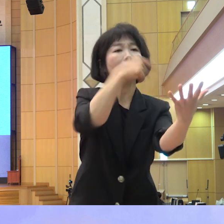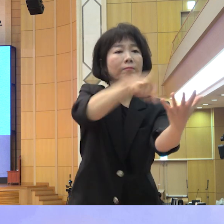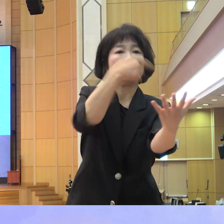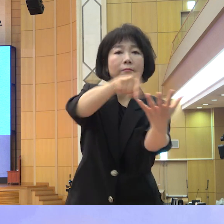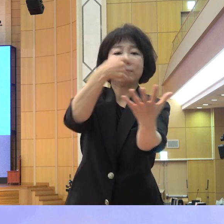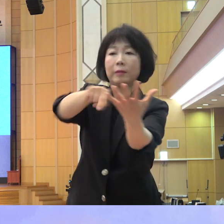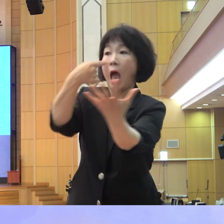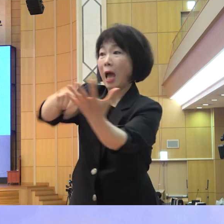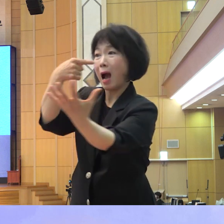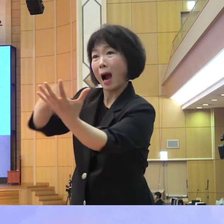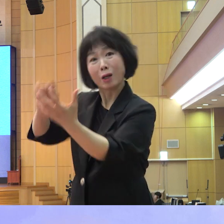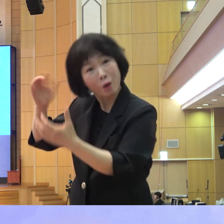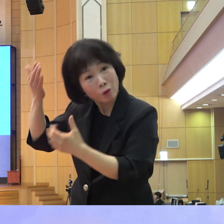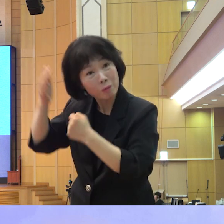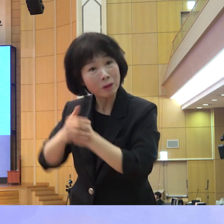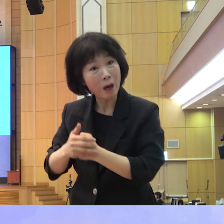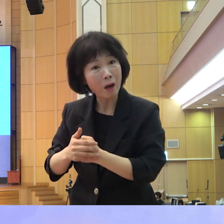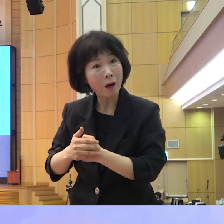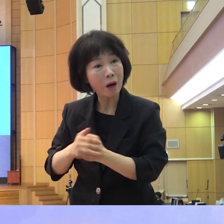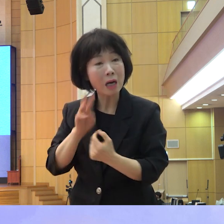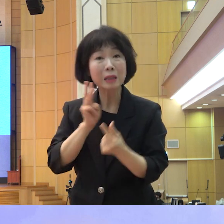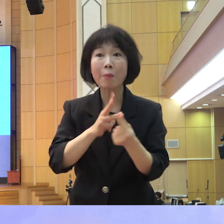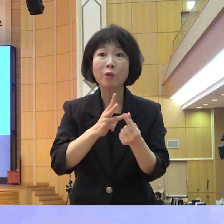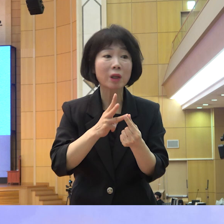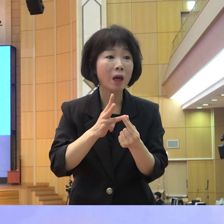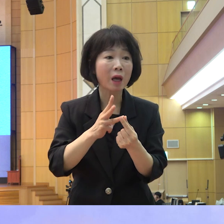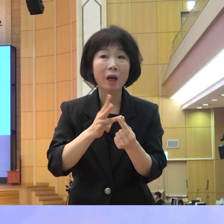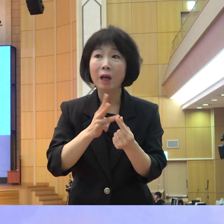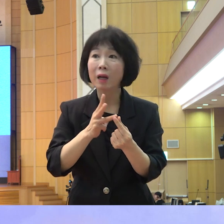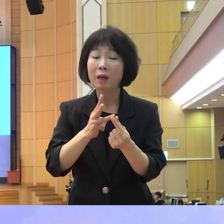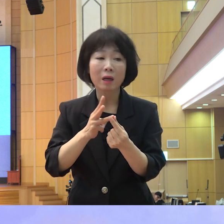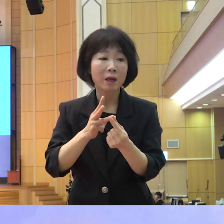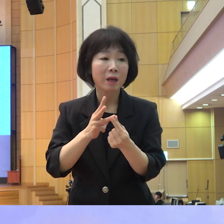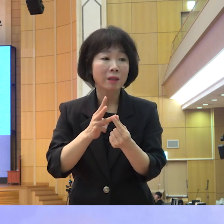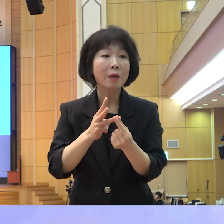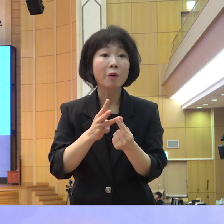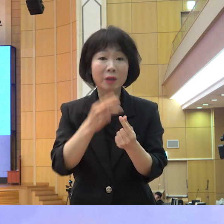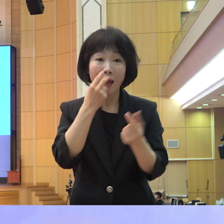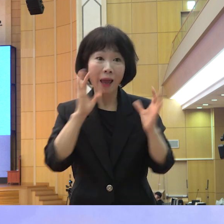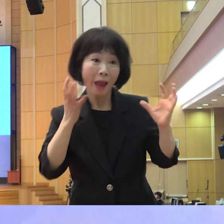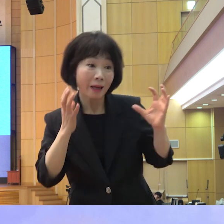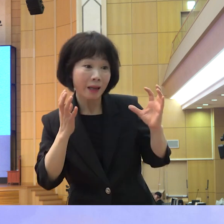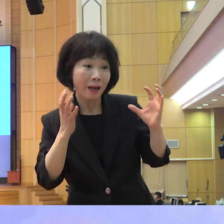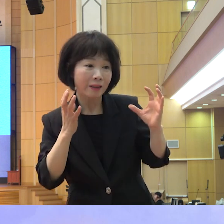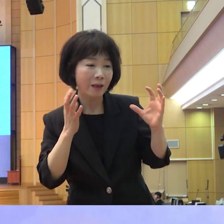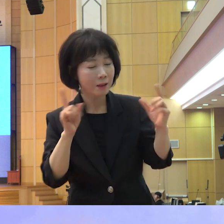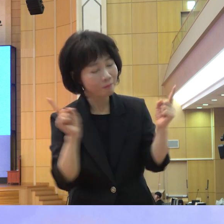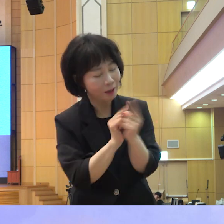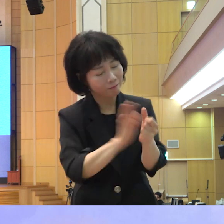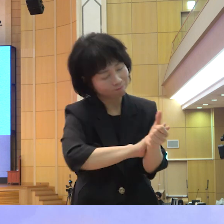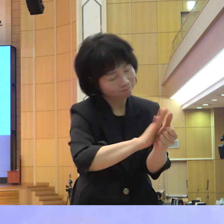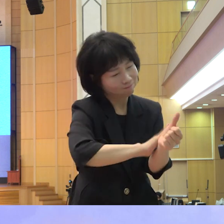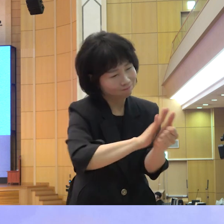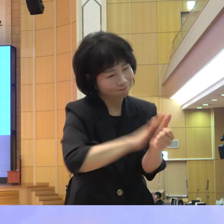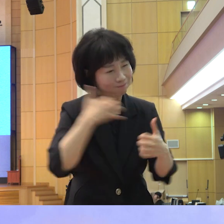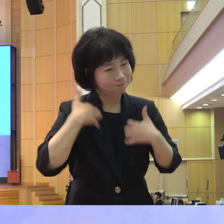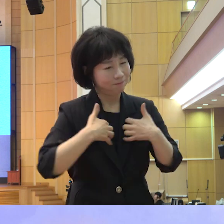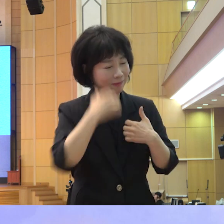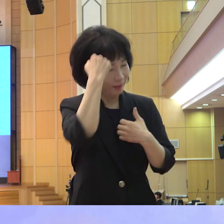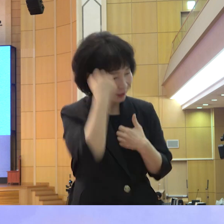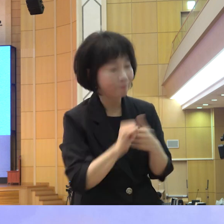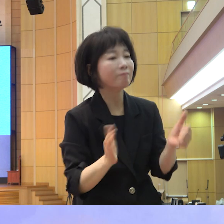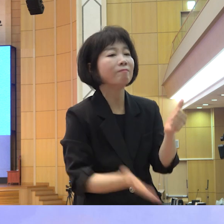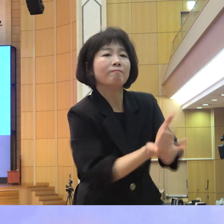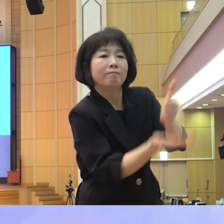어른이 돼야 된다는 거고요. 세 번째는 아이들을 반겨주고 응원하라는 겁니다. 아이들을 반겨주고 응원하라.